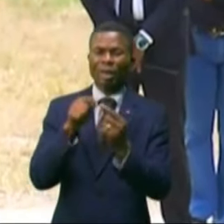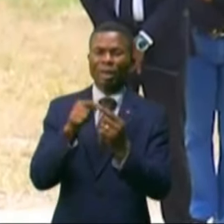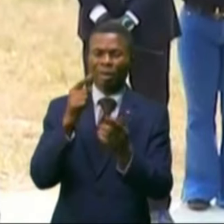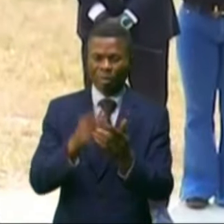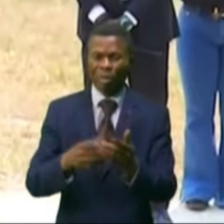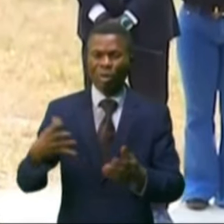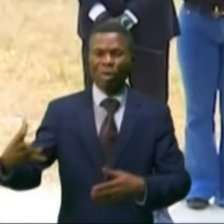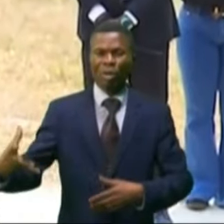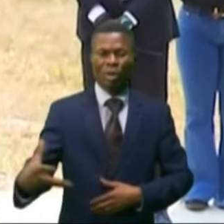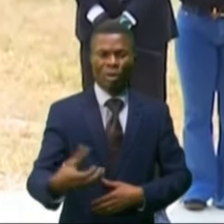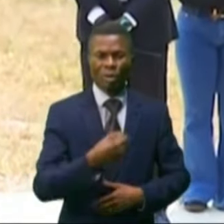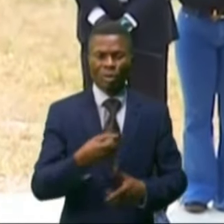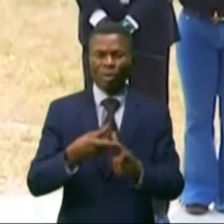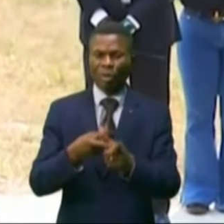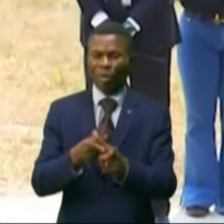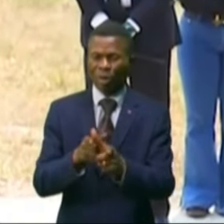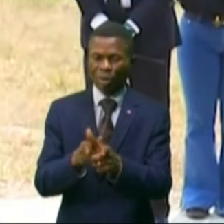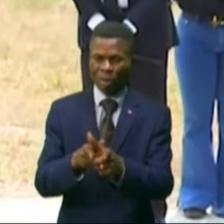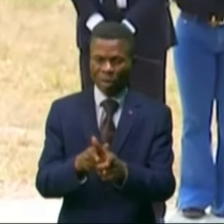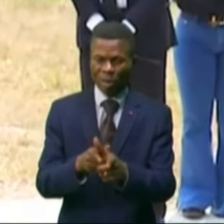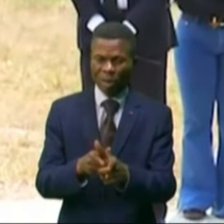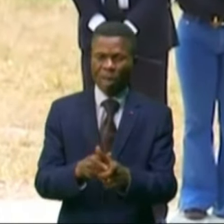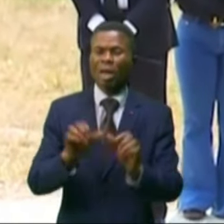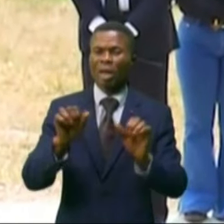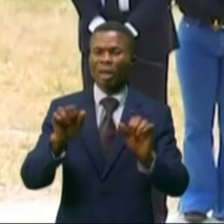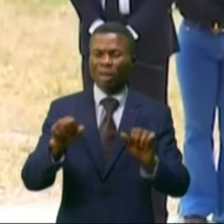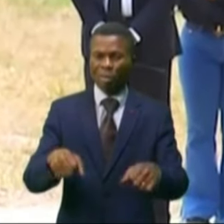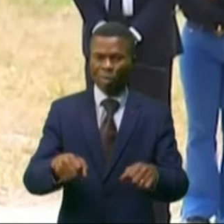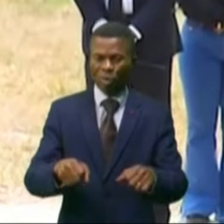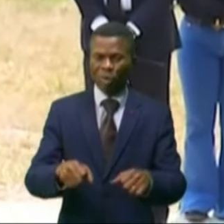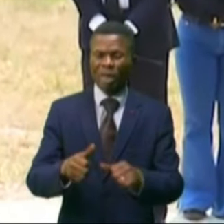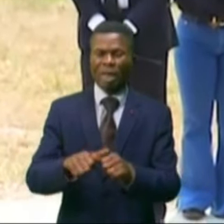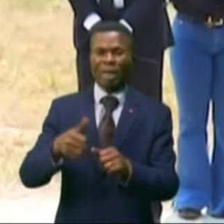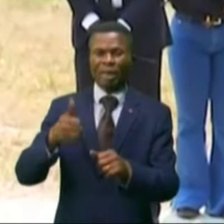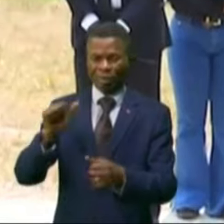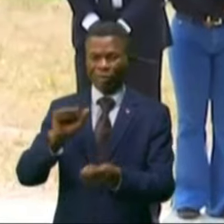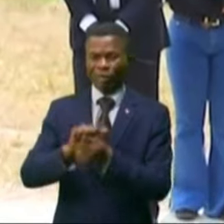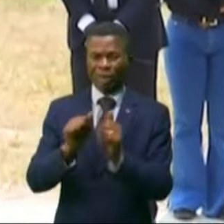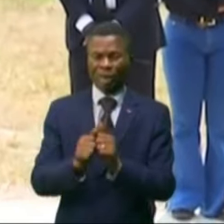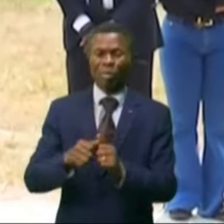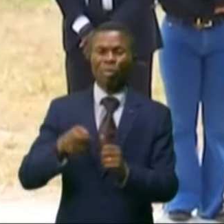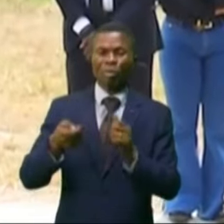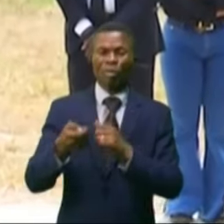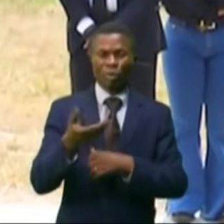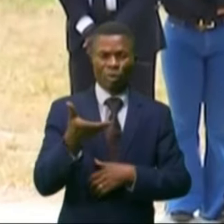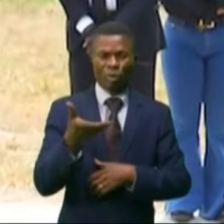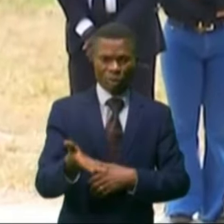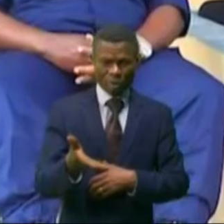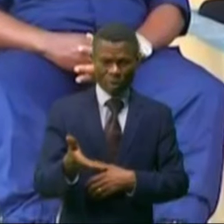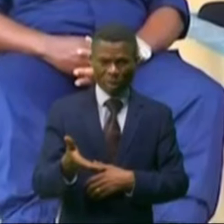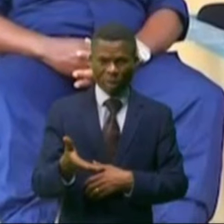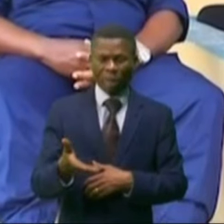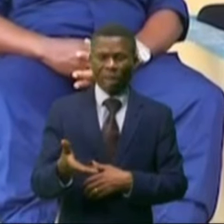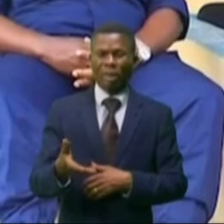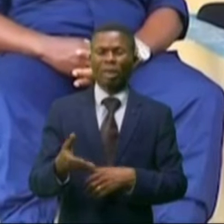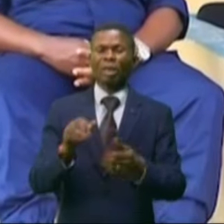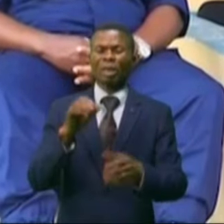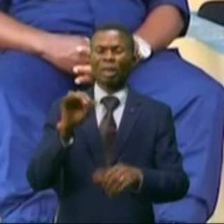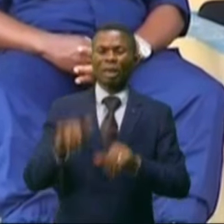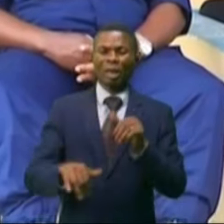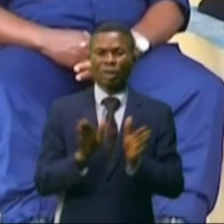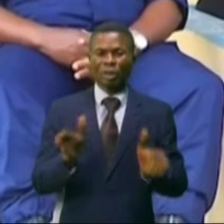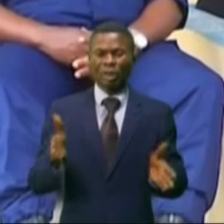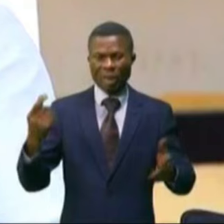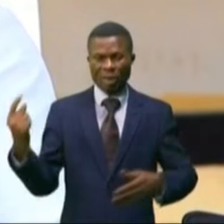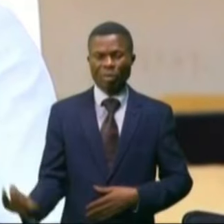désarmements, la possibilité de prêter concours à l'État pour voilà afin d'éviter les armes. Le secrétaire permanent de